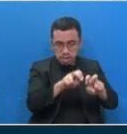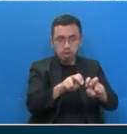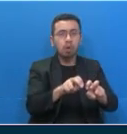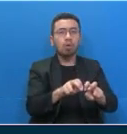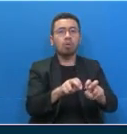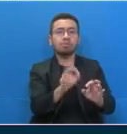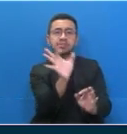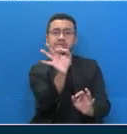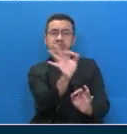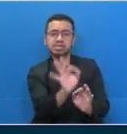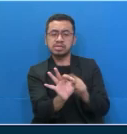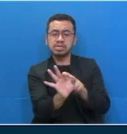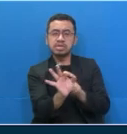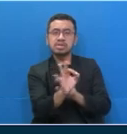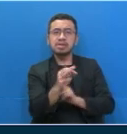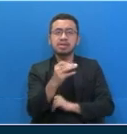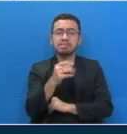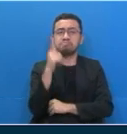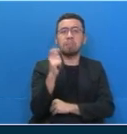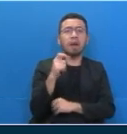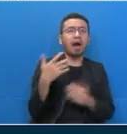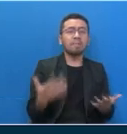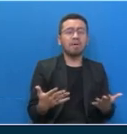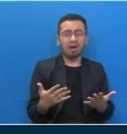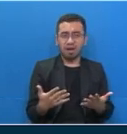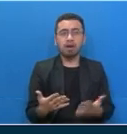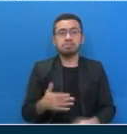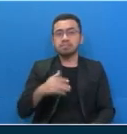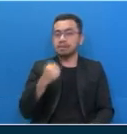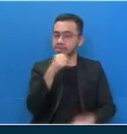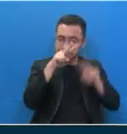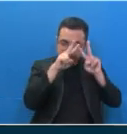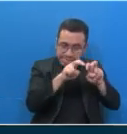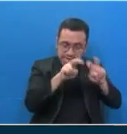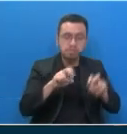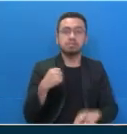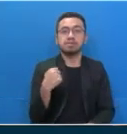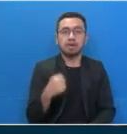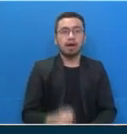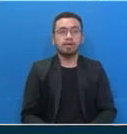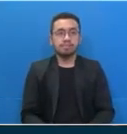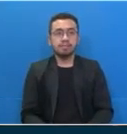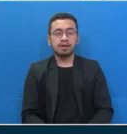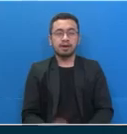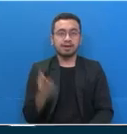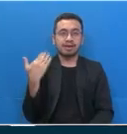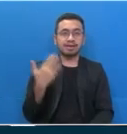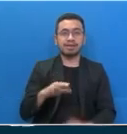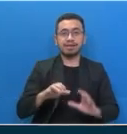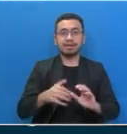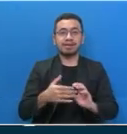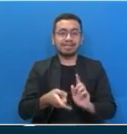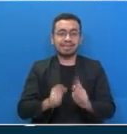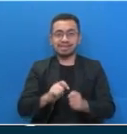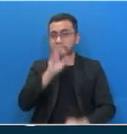apa. Kemudian ada juga ahli poligraf yang juga tadi diperiksa secara terbuka menjelaskan soal hasil pemeriksaan poligraf dari 5 terdakwa.